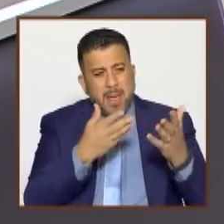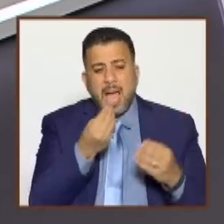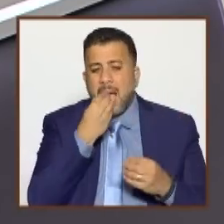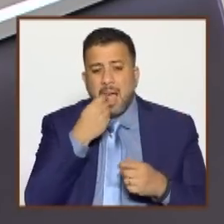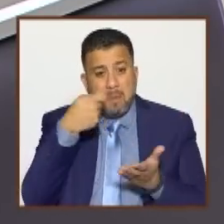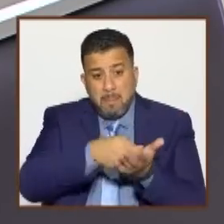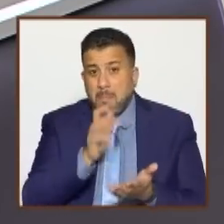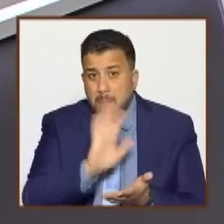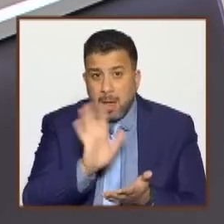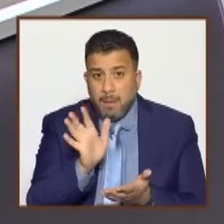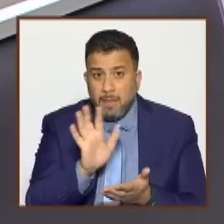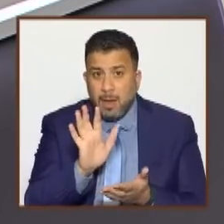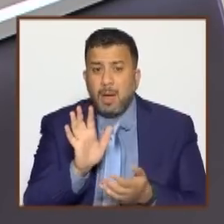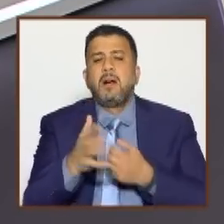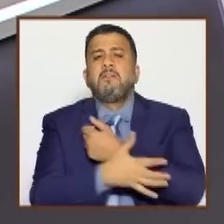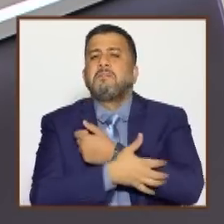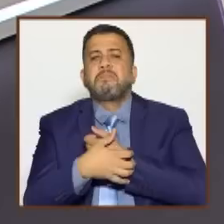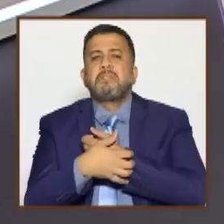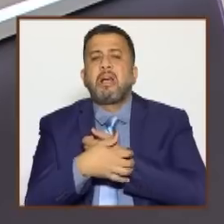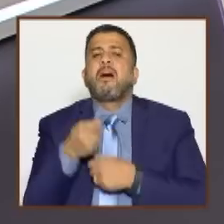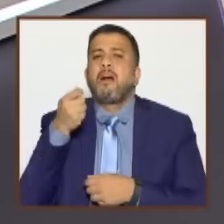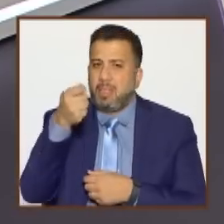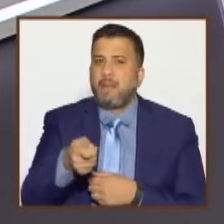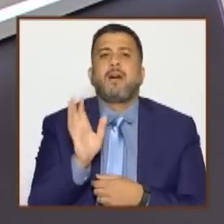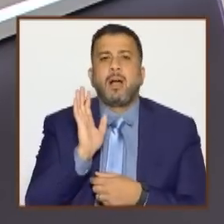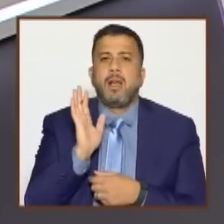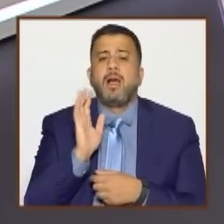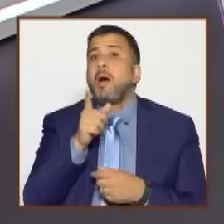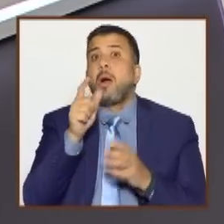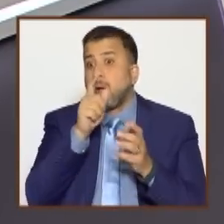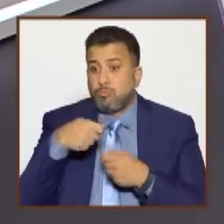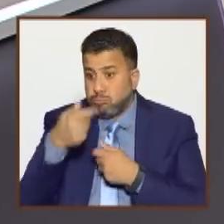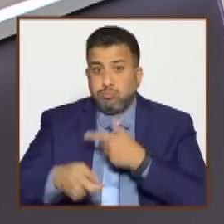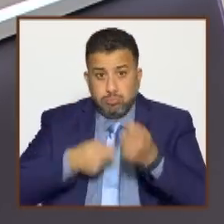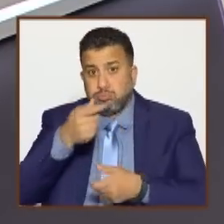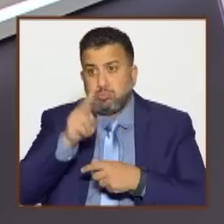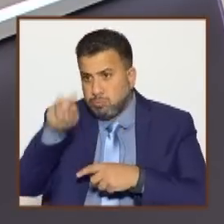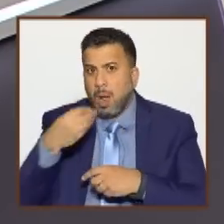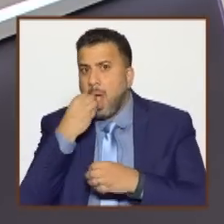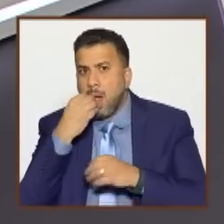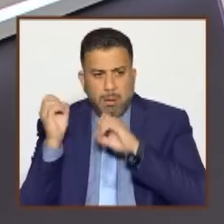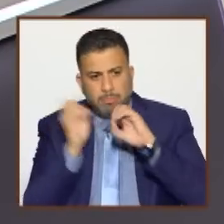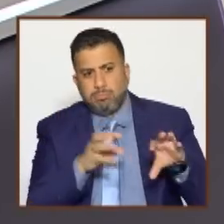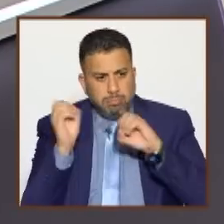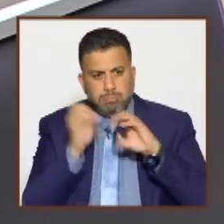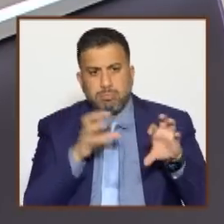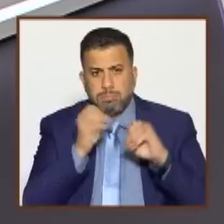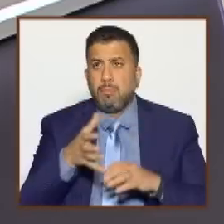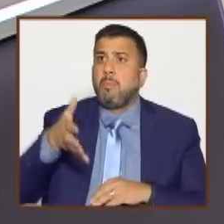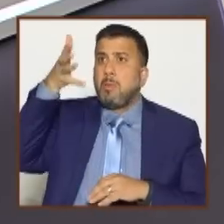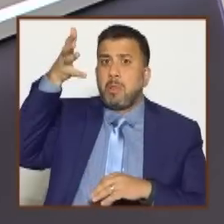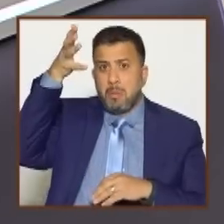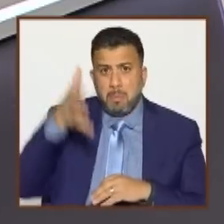ما يطلع. نعم. نعم. وحاسبت إنه هو فيه الذبايح أذبح منه وصغير وكبيرة،